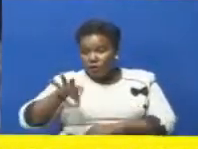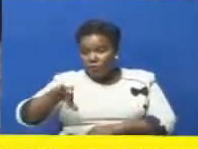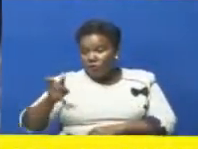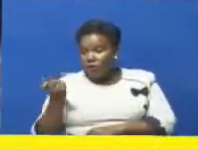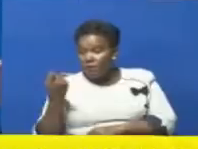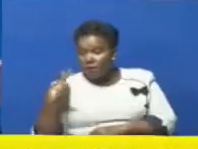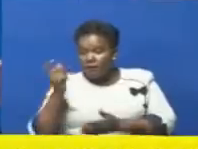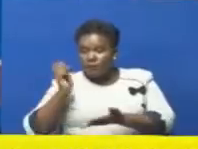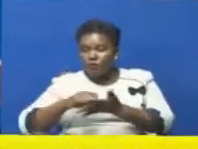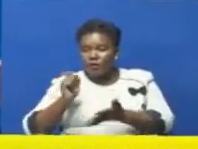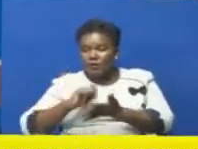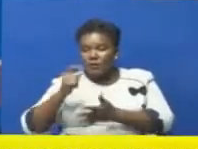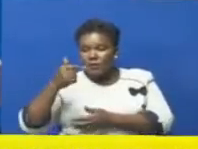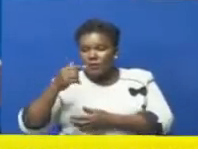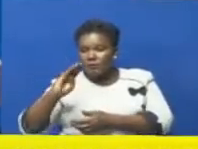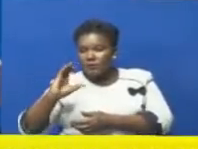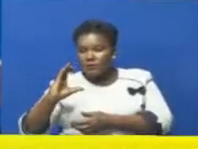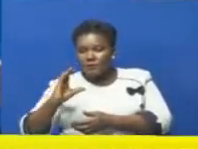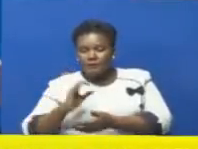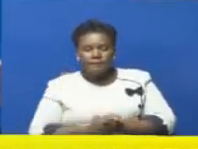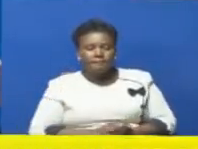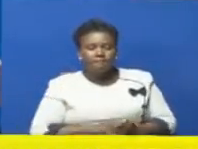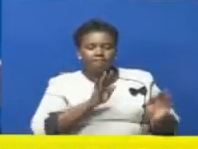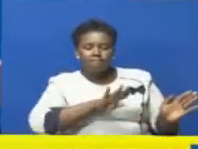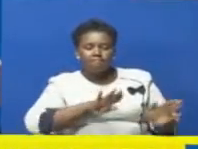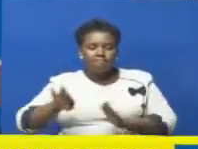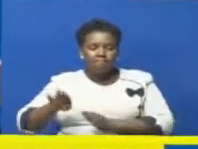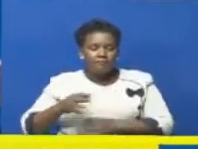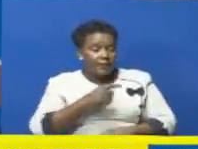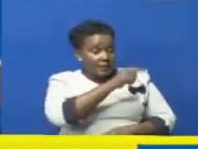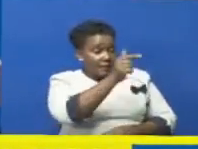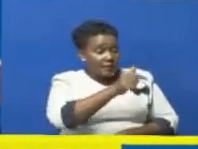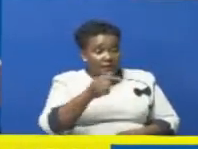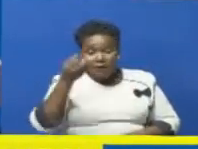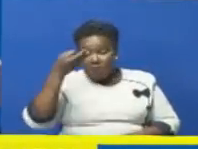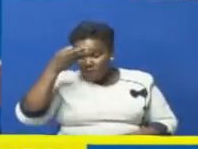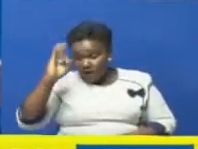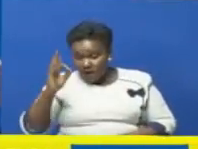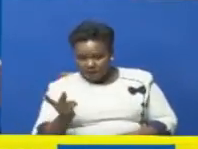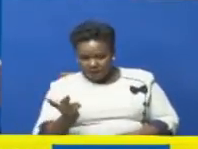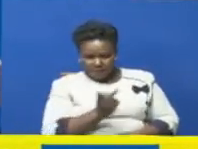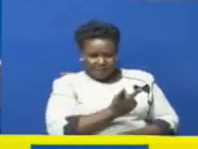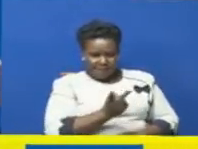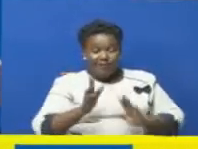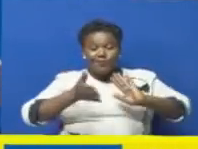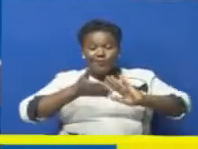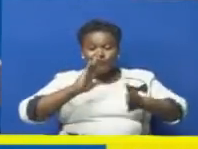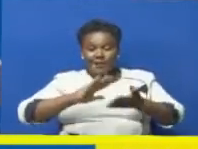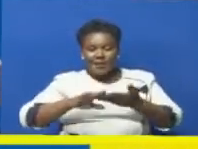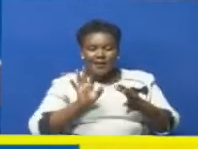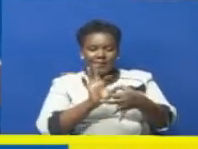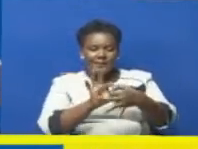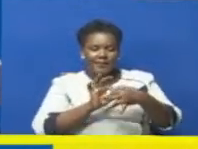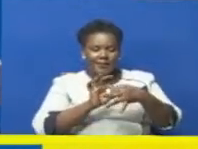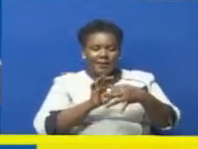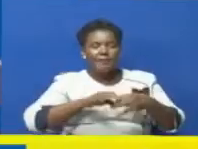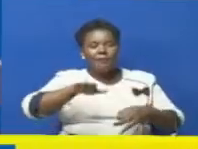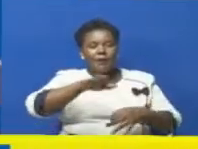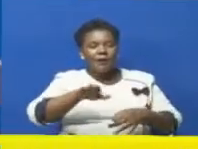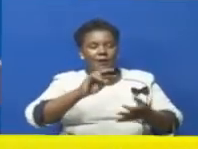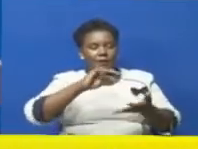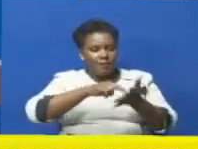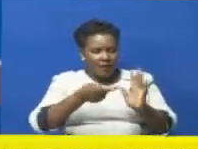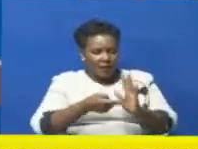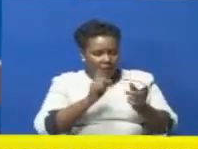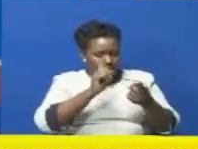TBC. Tanzania na Ufaransa zimekubaliana kuendelea kushirikiana katika maeneo ya kimkakati ikiwemo nishati,